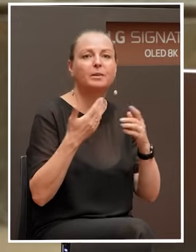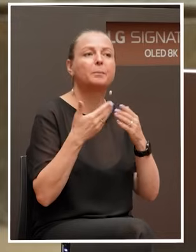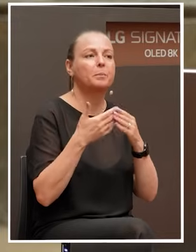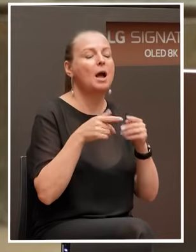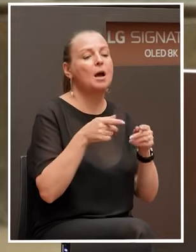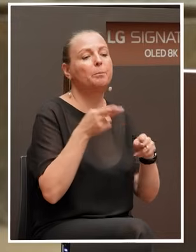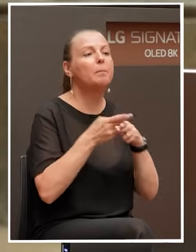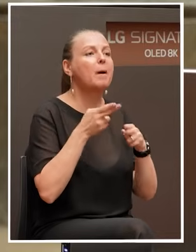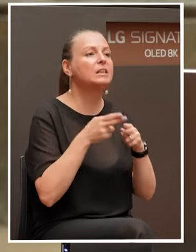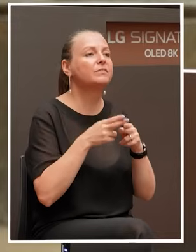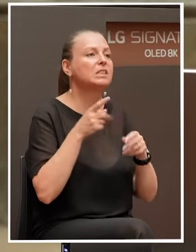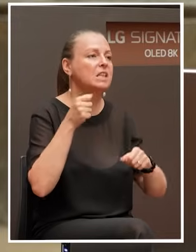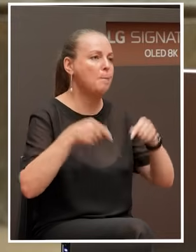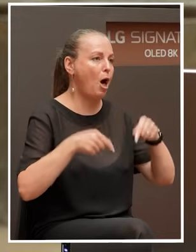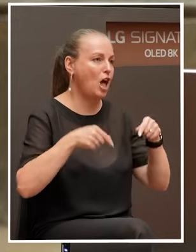заболачиванию.